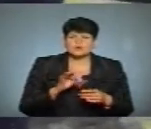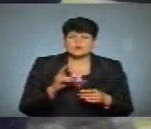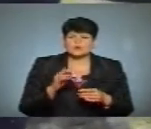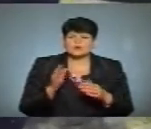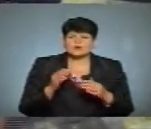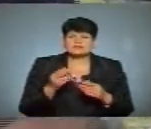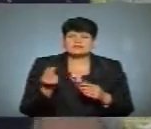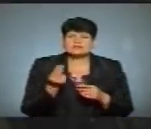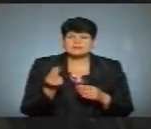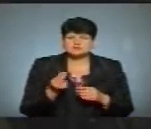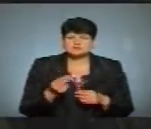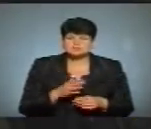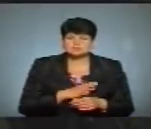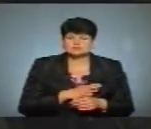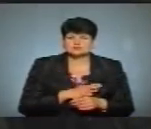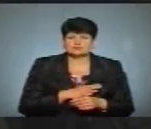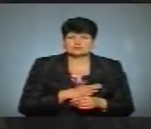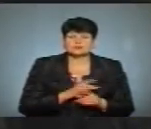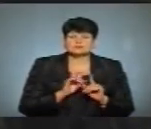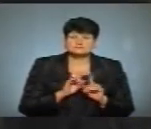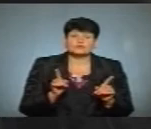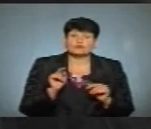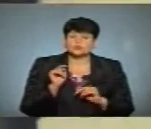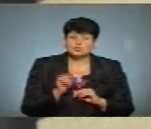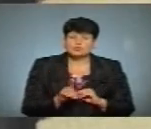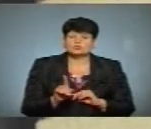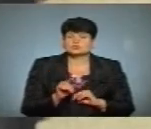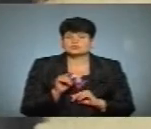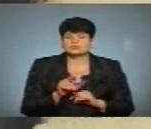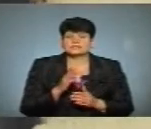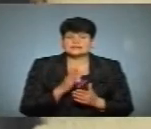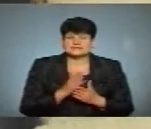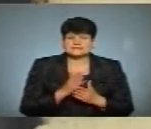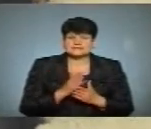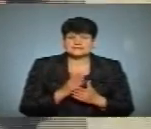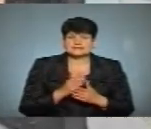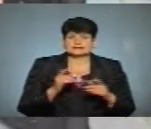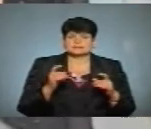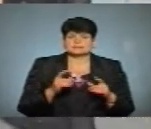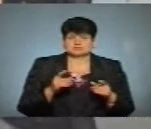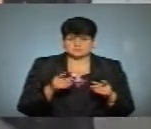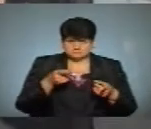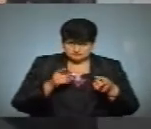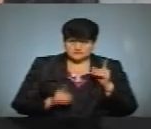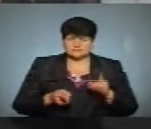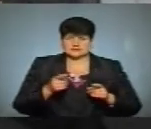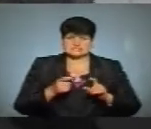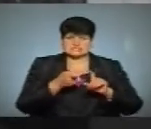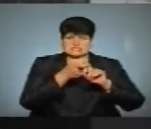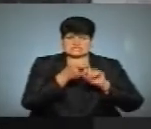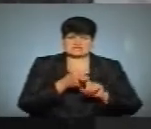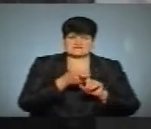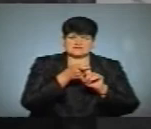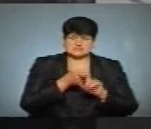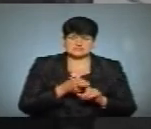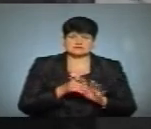який малюнок окуття був. Фішка в тому, що вони стоять на автентичних завісах. Ворота виконували оборонну функцію, тому,